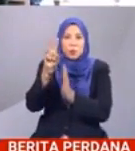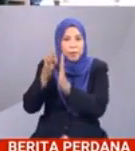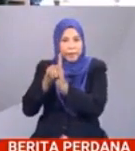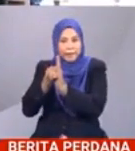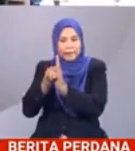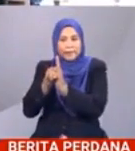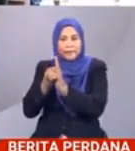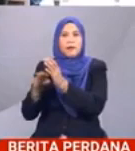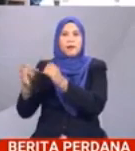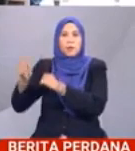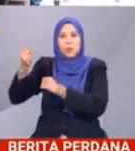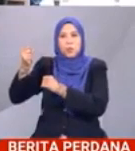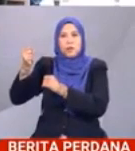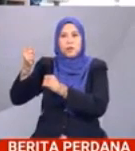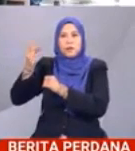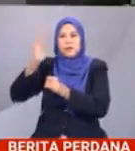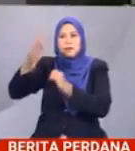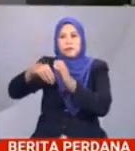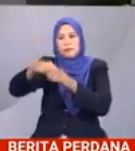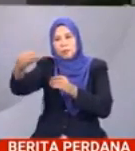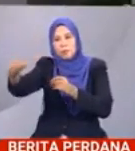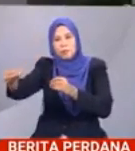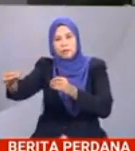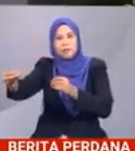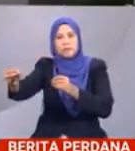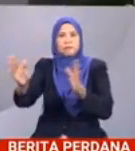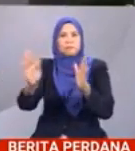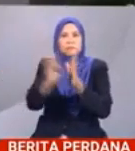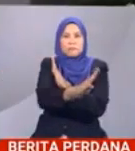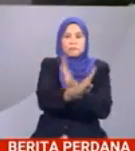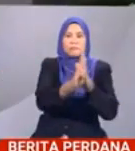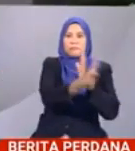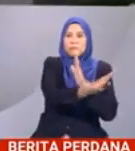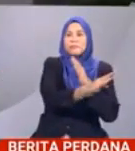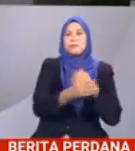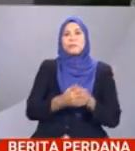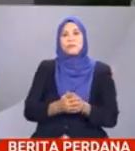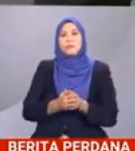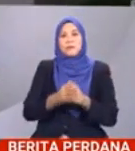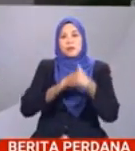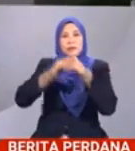dah beritahu lah, dia akan keluarkan lah. Yang dah ada kelonggaran tu,